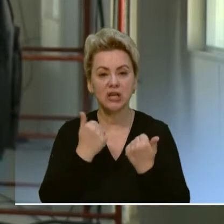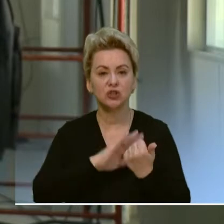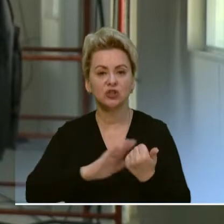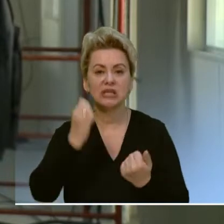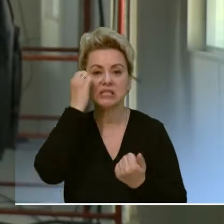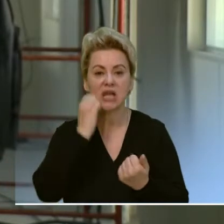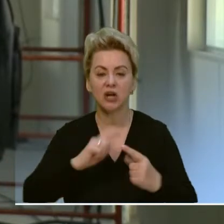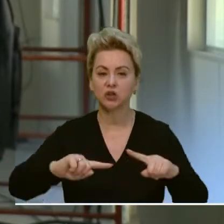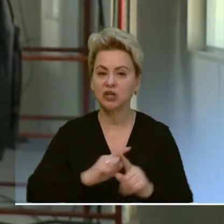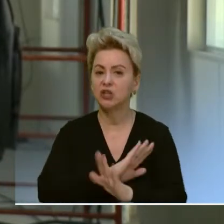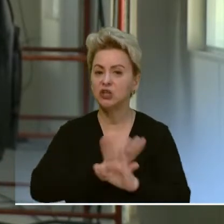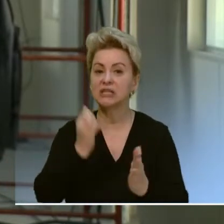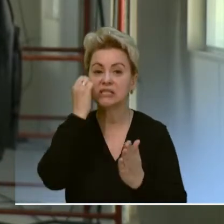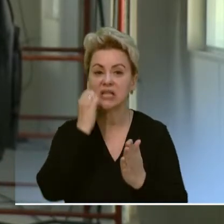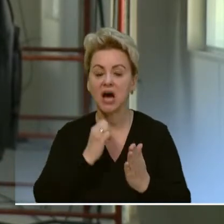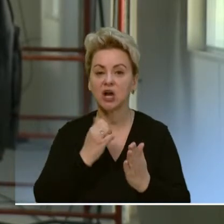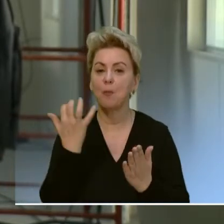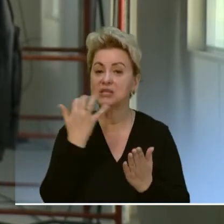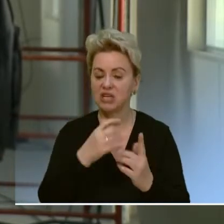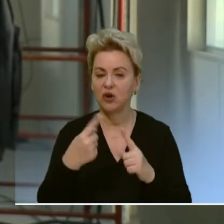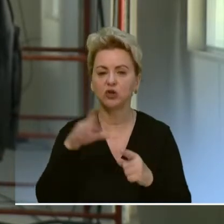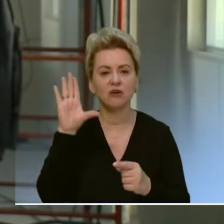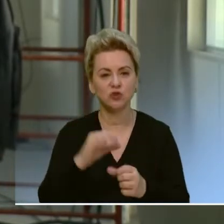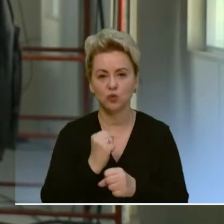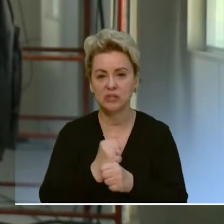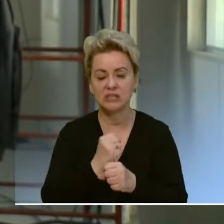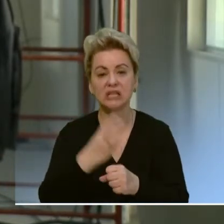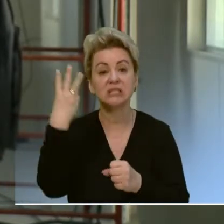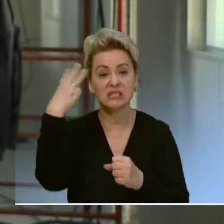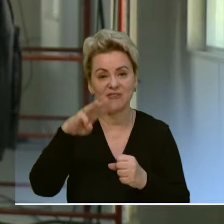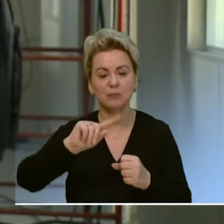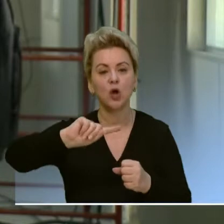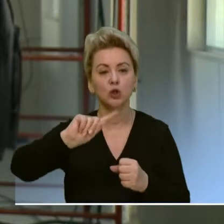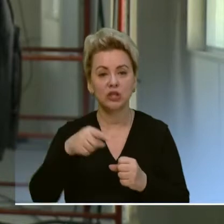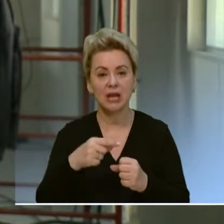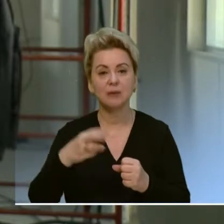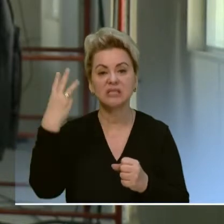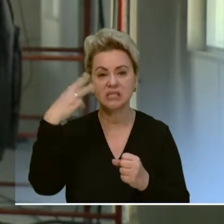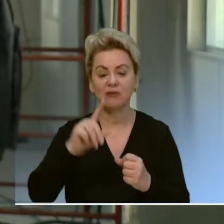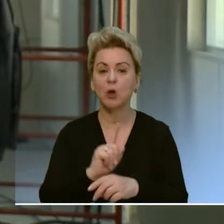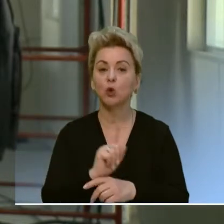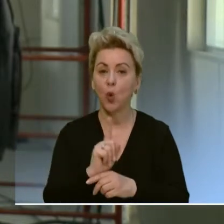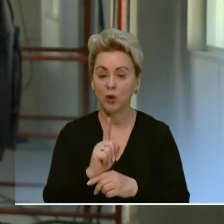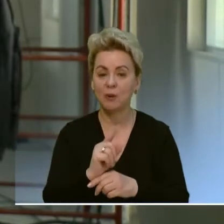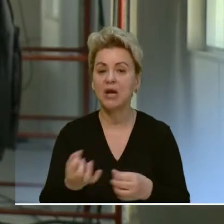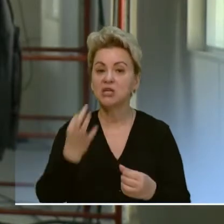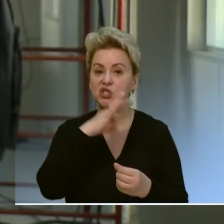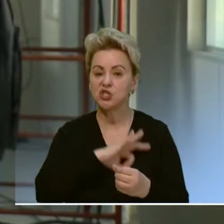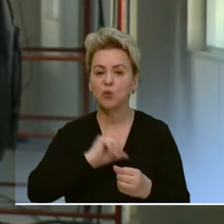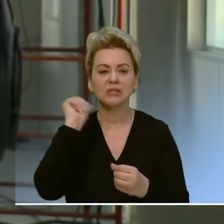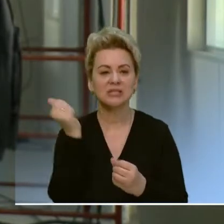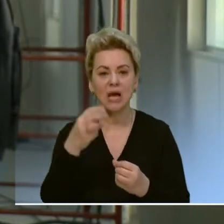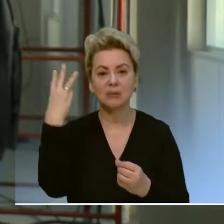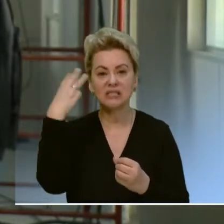старых технологий, ни старых материалов. Вот. Это все сделано по современным требованиям, по современным нормам, с использованием